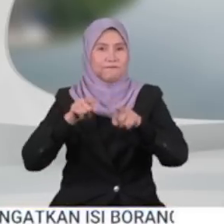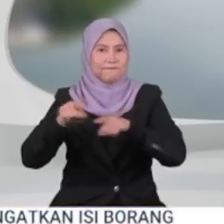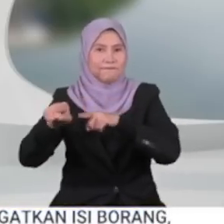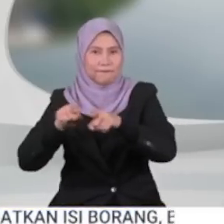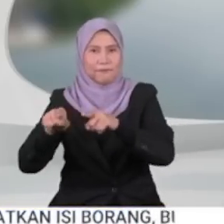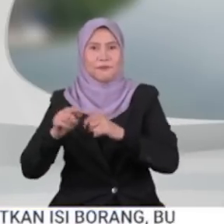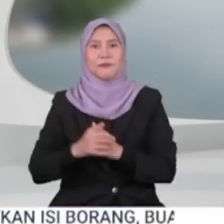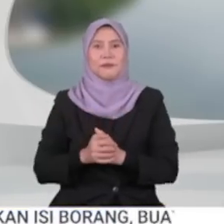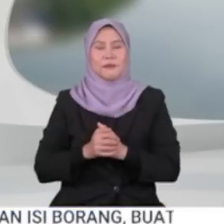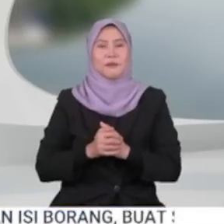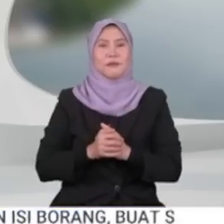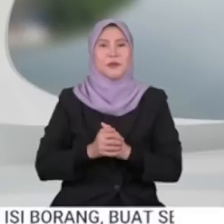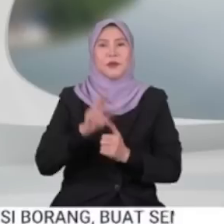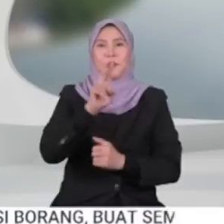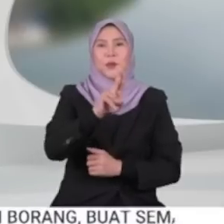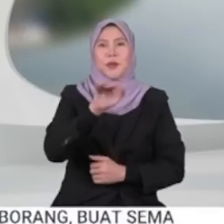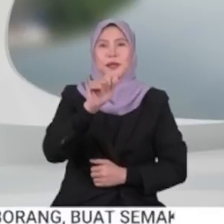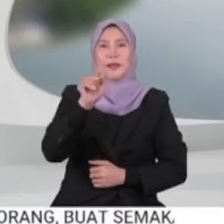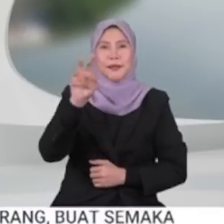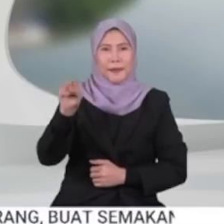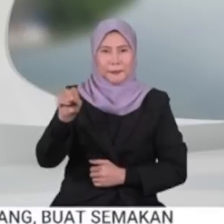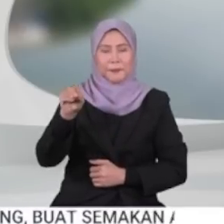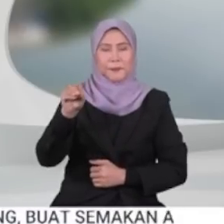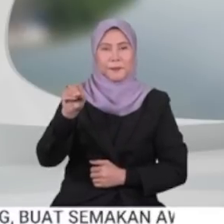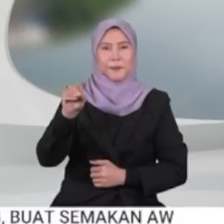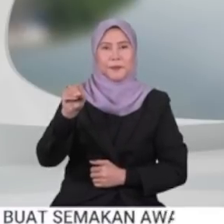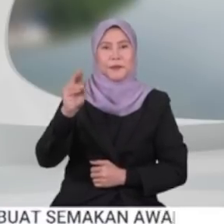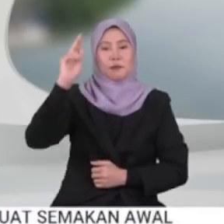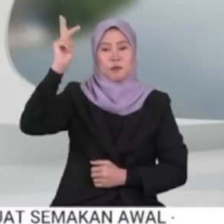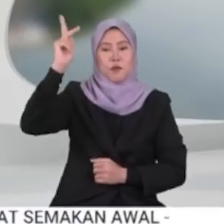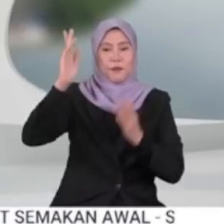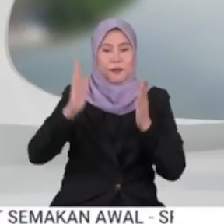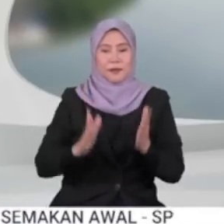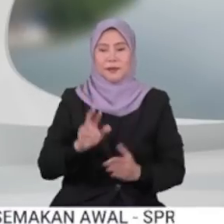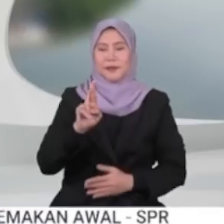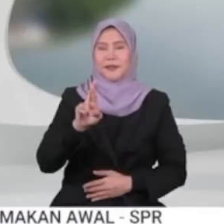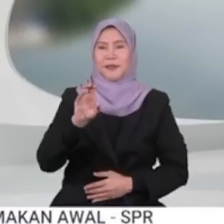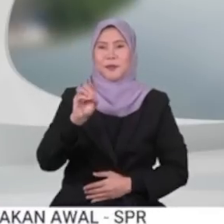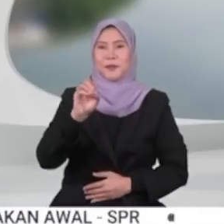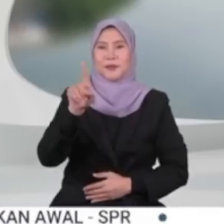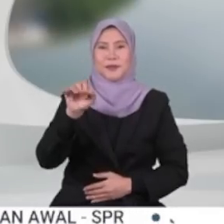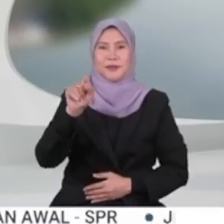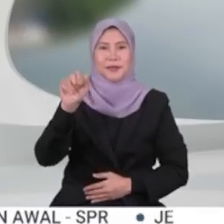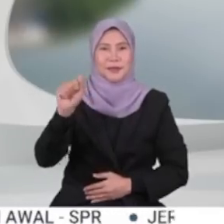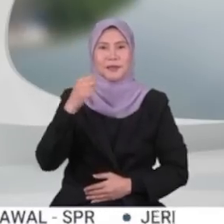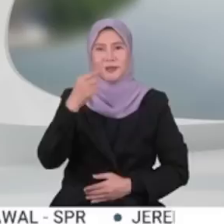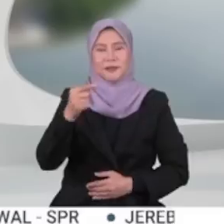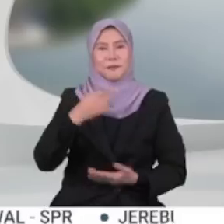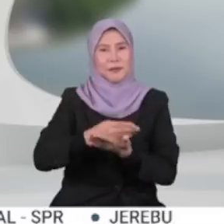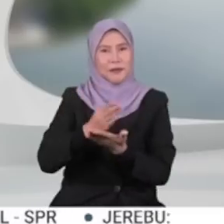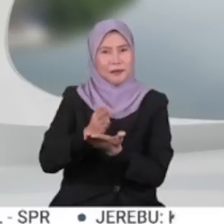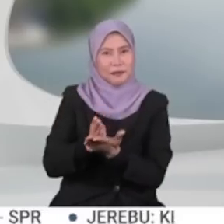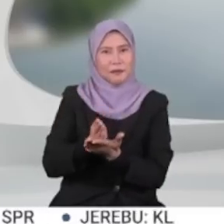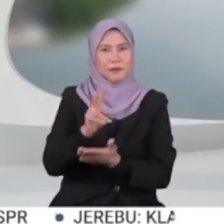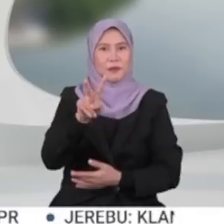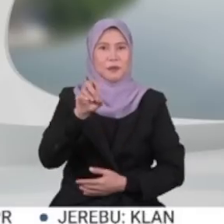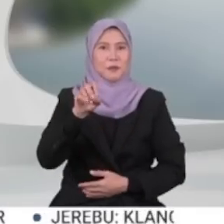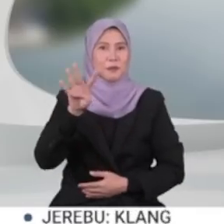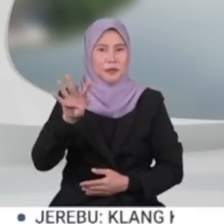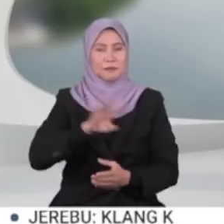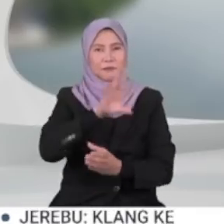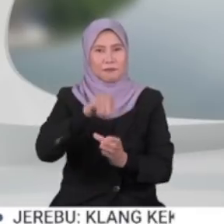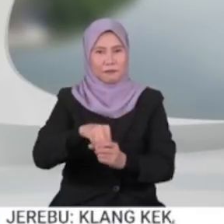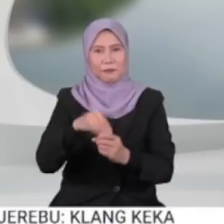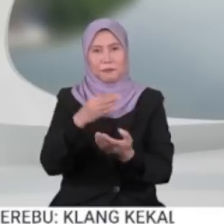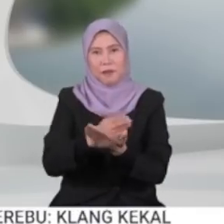Rektor Universiti Teknologi MARA UiTM Sabah, Profesor Madya Dr. Rosita Muhammad berharap belanjawan 2024 yang turut